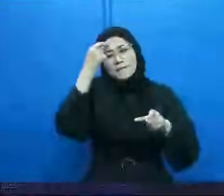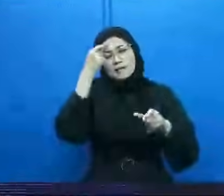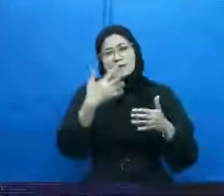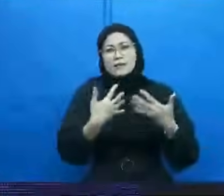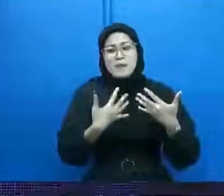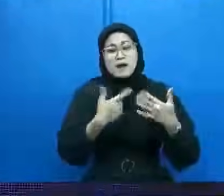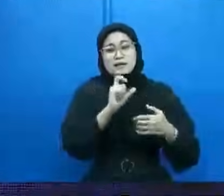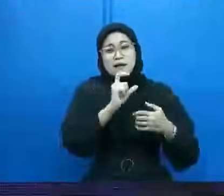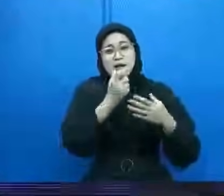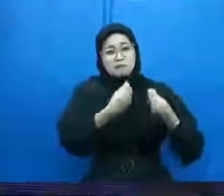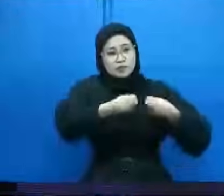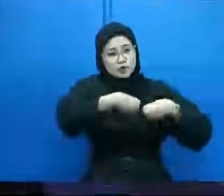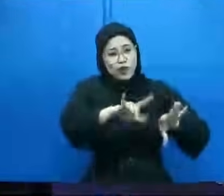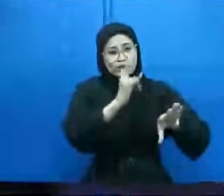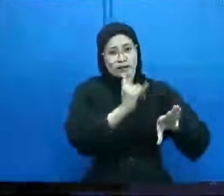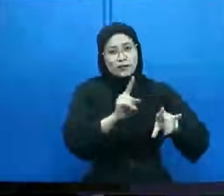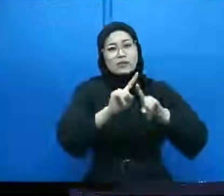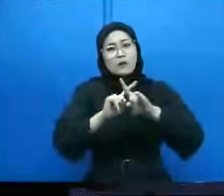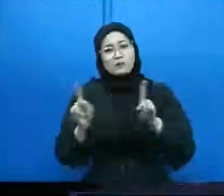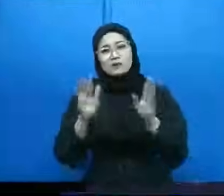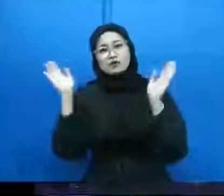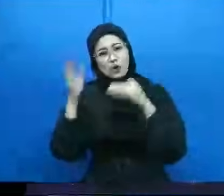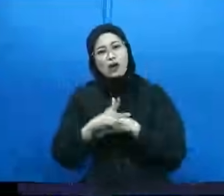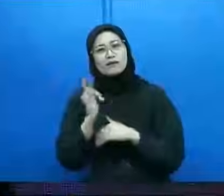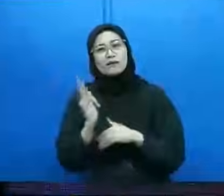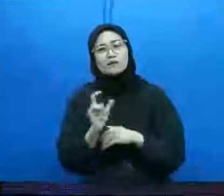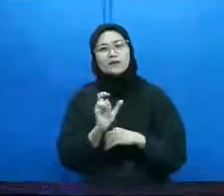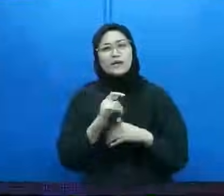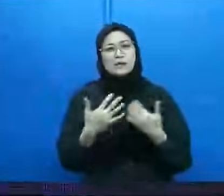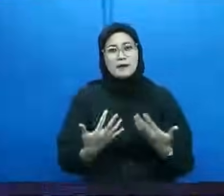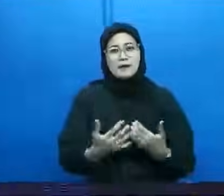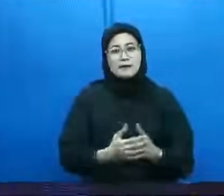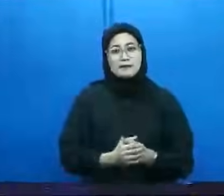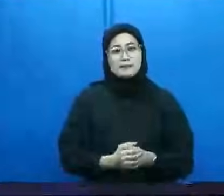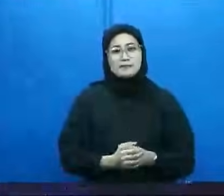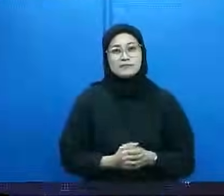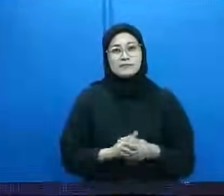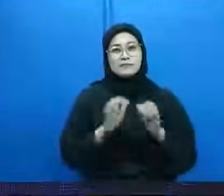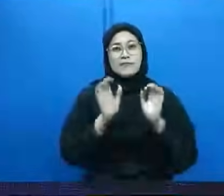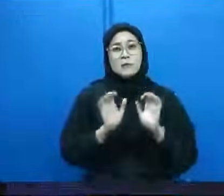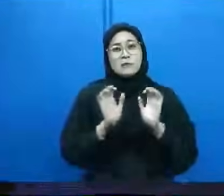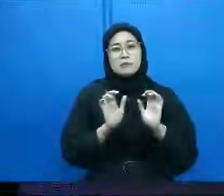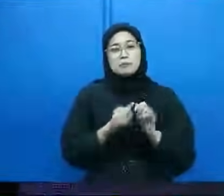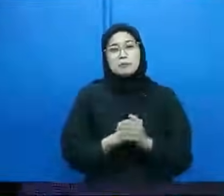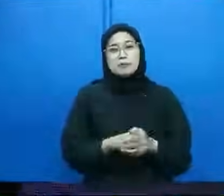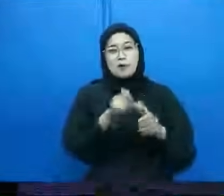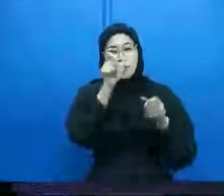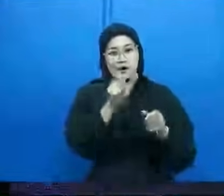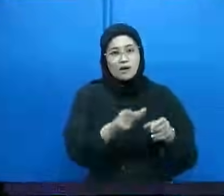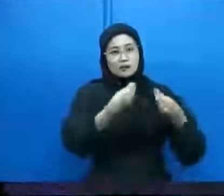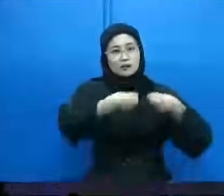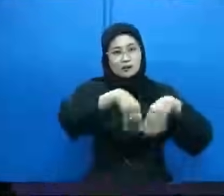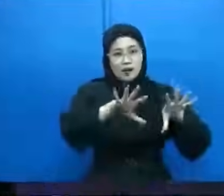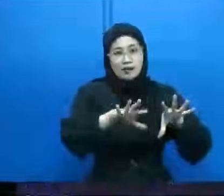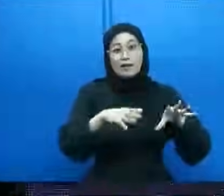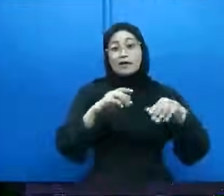Betapa banyak Anda lihat orang datang berdagang di tempat-tempat taklim. Tapi yang dijaga barang dagangannya. Begitu sholat, sholat diterjakan.